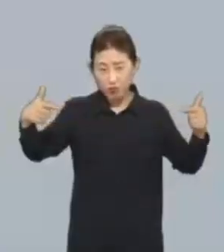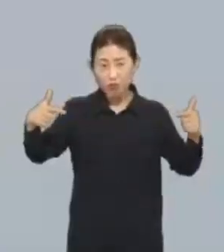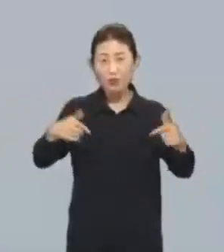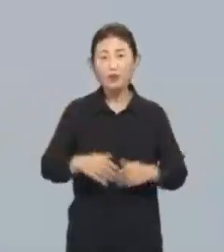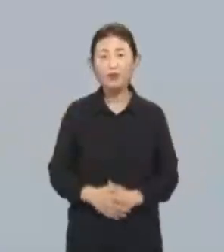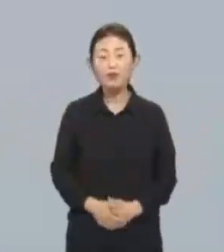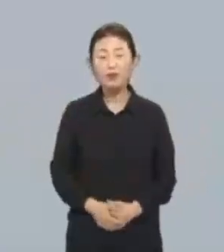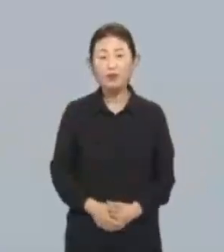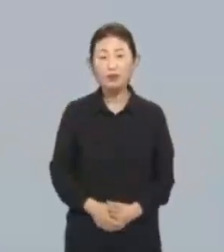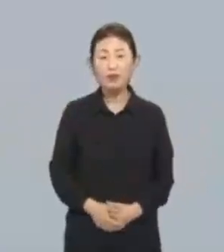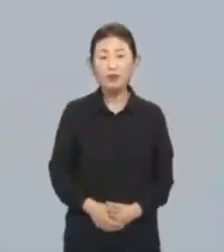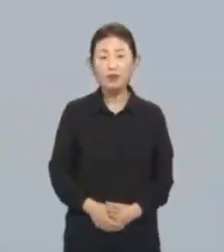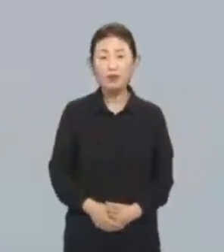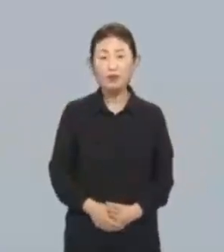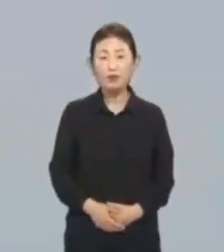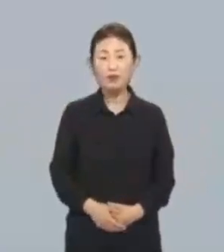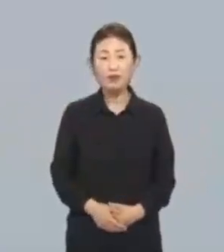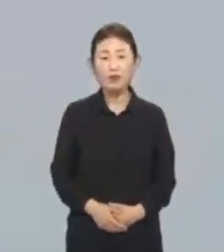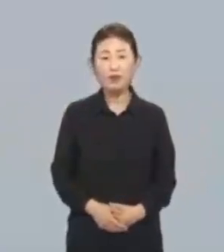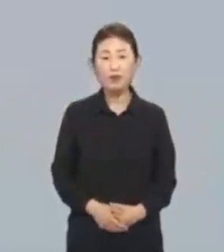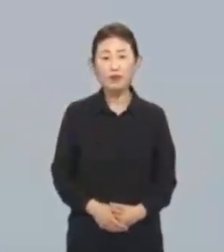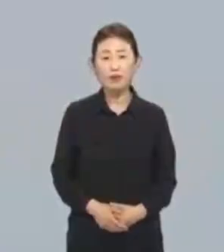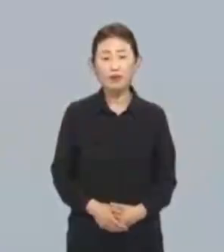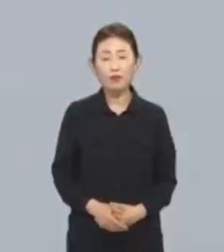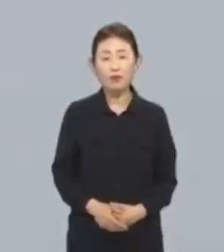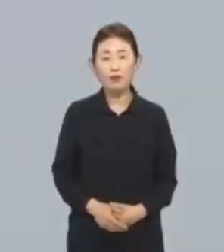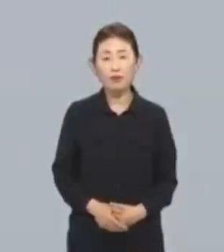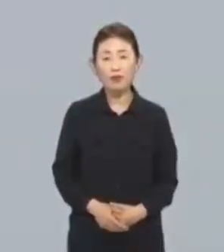방문객에게 함께 늘어난 것으로 조사됐습니다